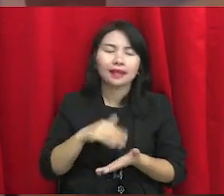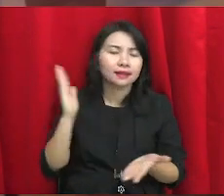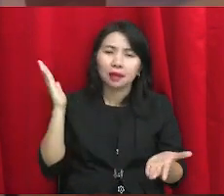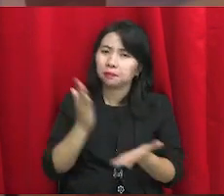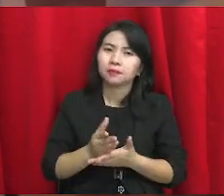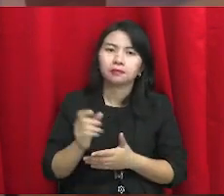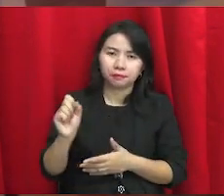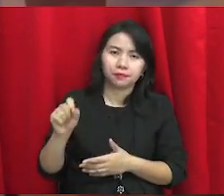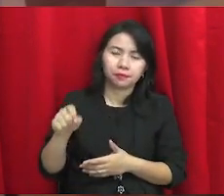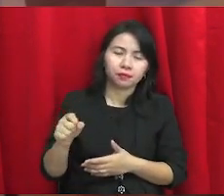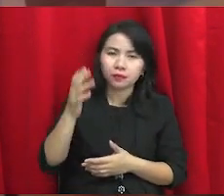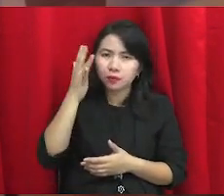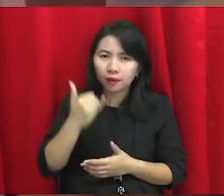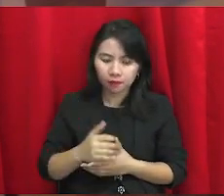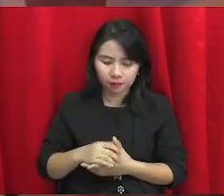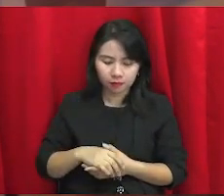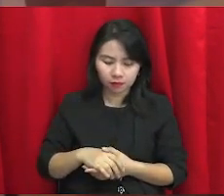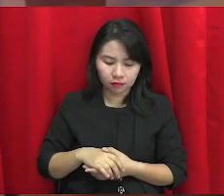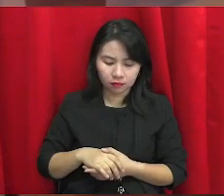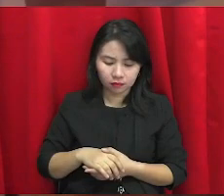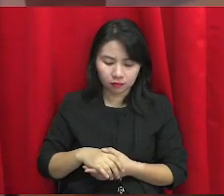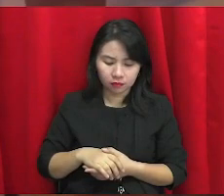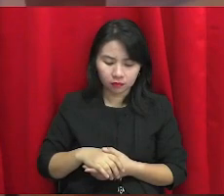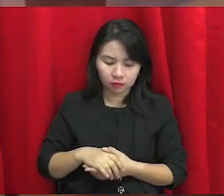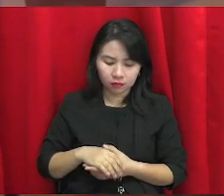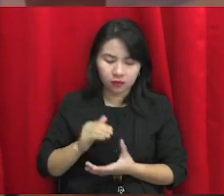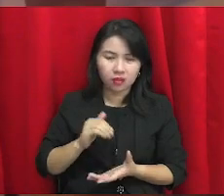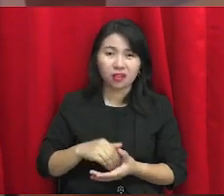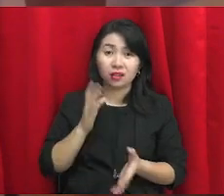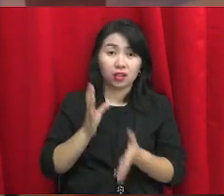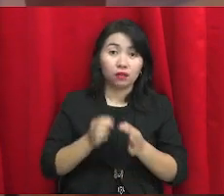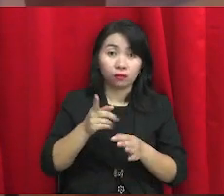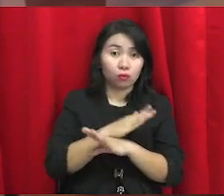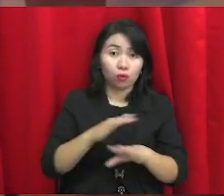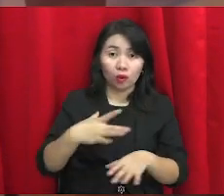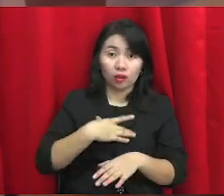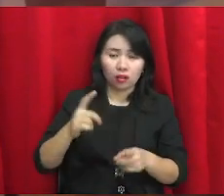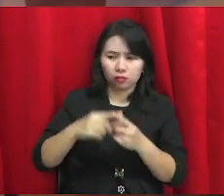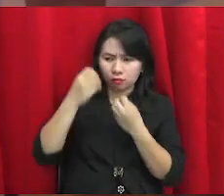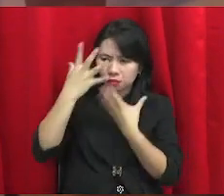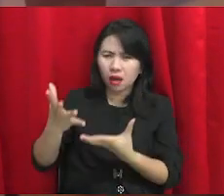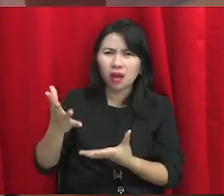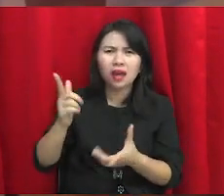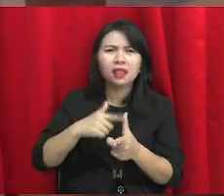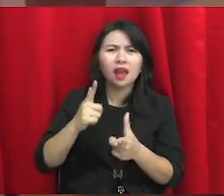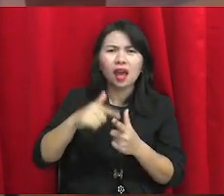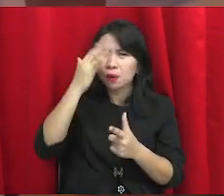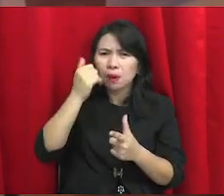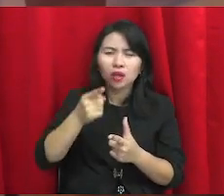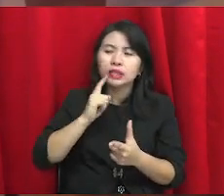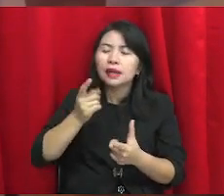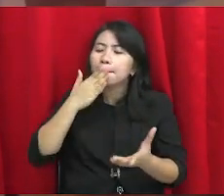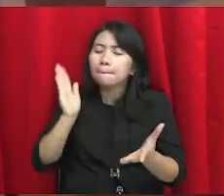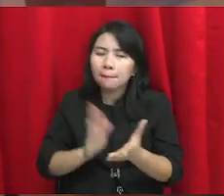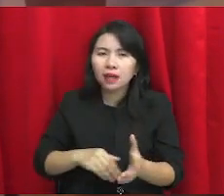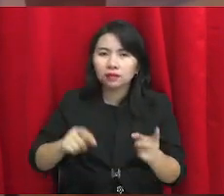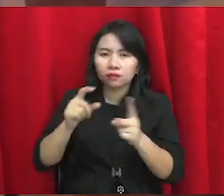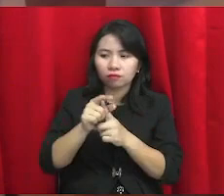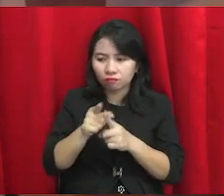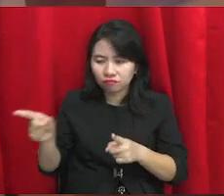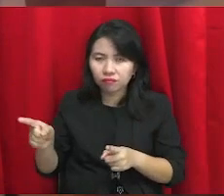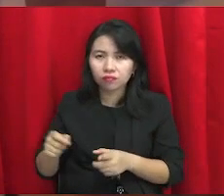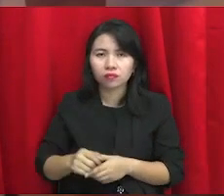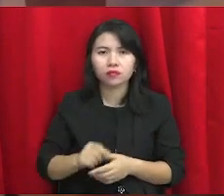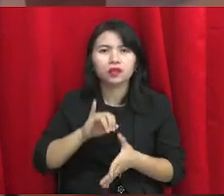Kasi, may karapatan naman kayo kung ayaw nyo sumunod, bakit ka pa magsasalita laban doon? Yeah. Diba? Yeah. Gawin mo na